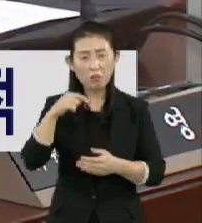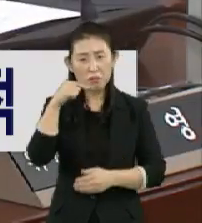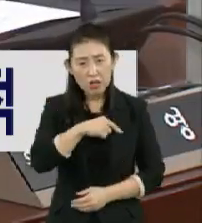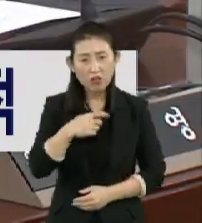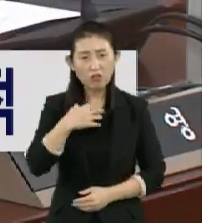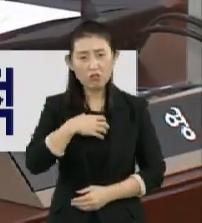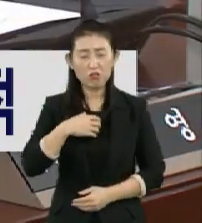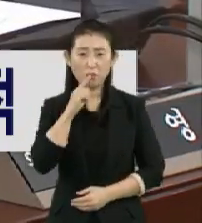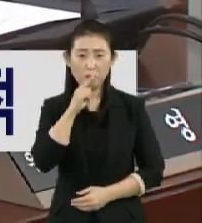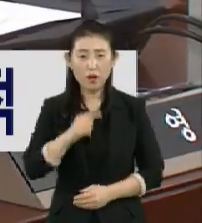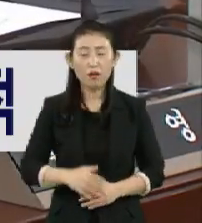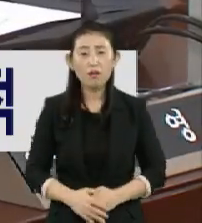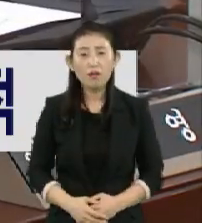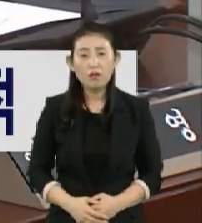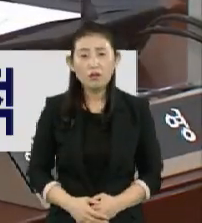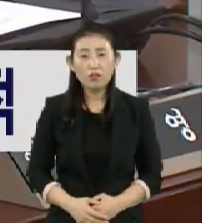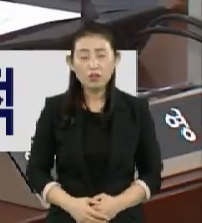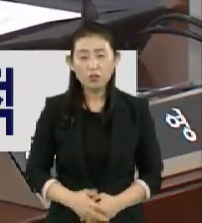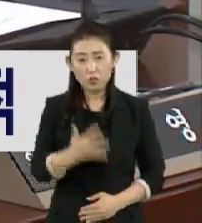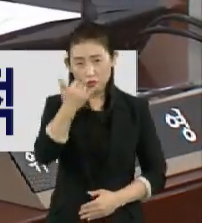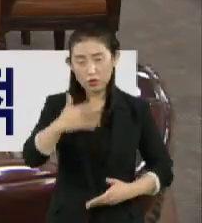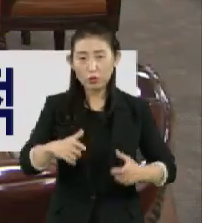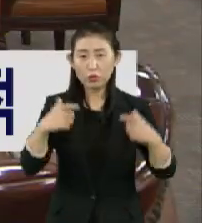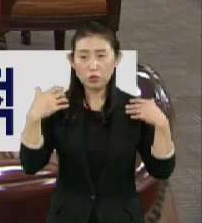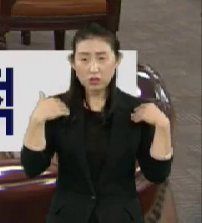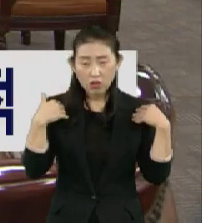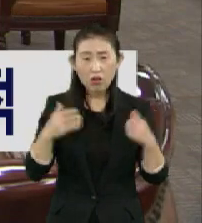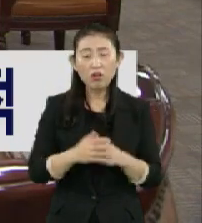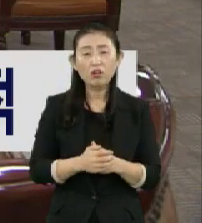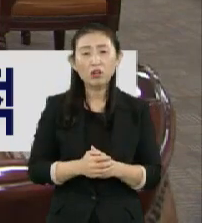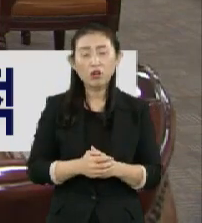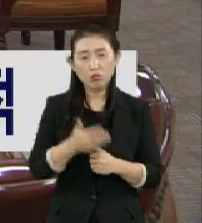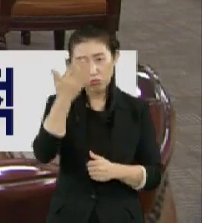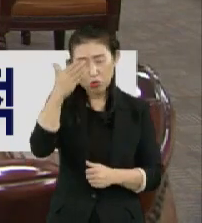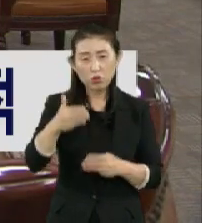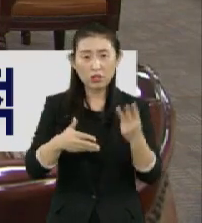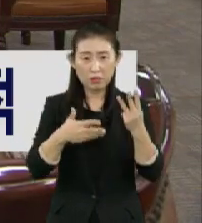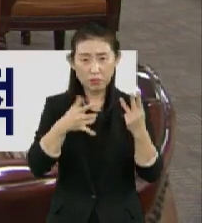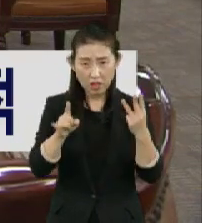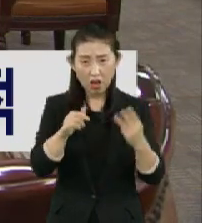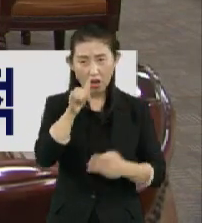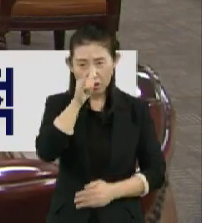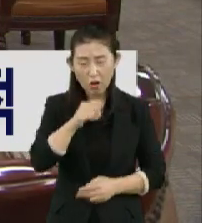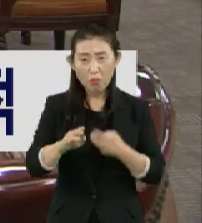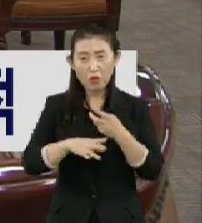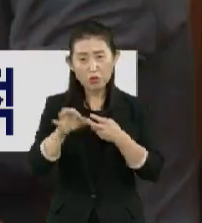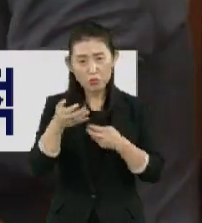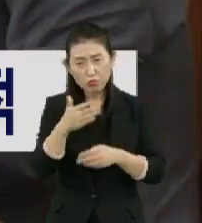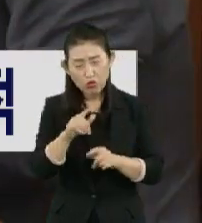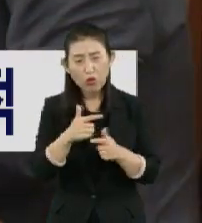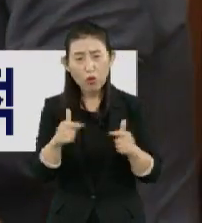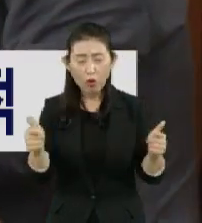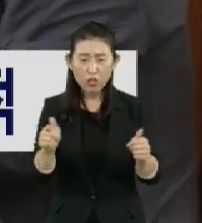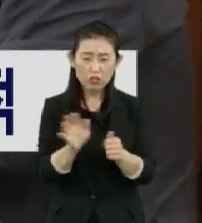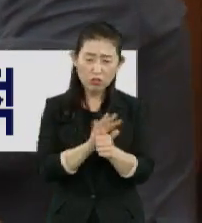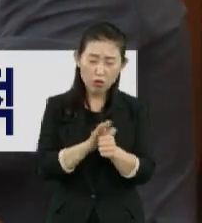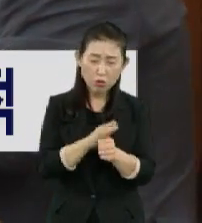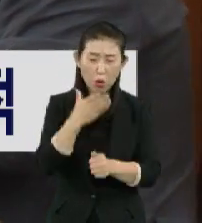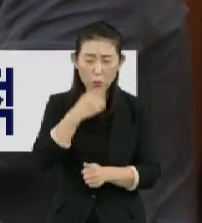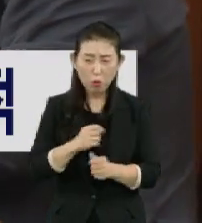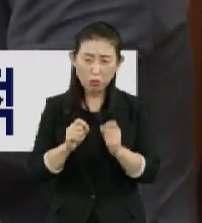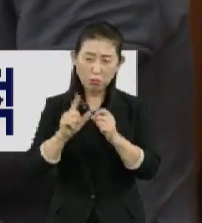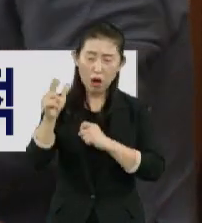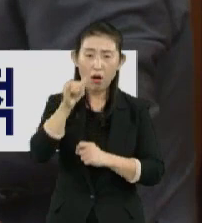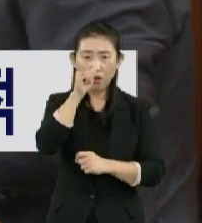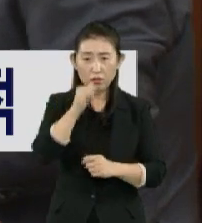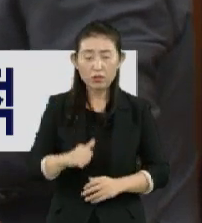나왔습니다. 국민의힘 의원들은 충남도는 3대 무상교육에 각종 수당, 버스비 무료화 등 현금성 복지가